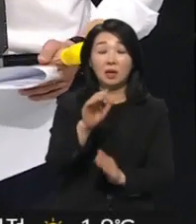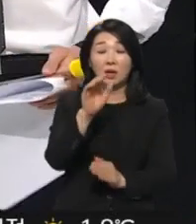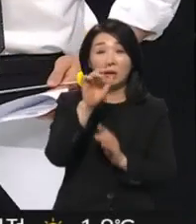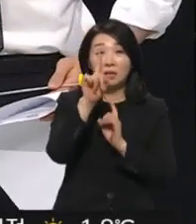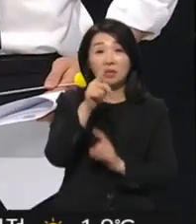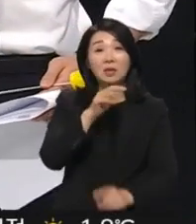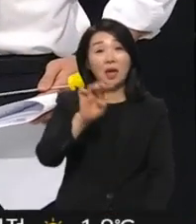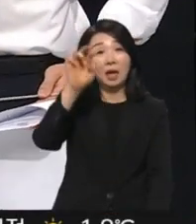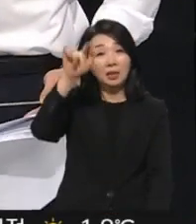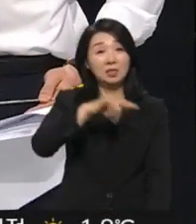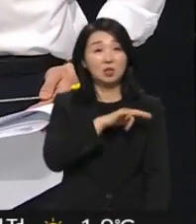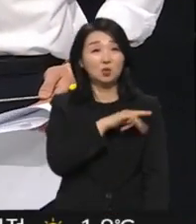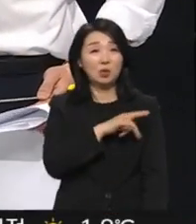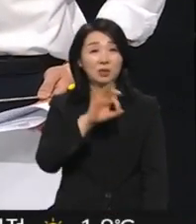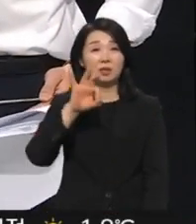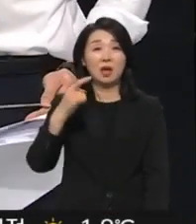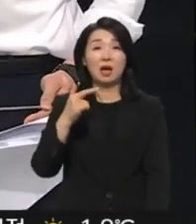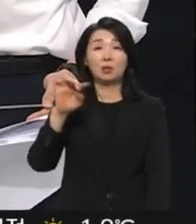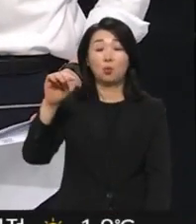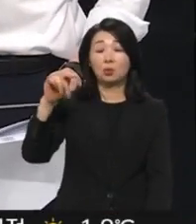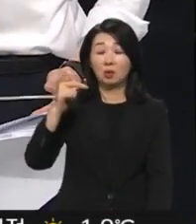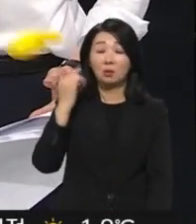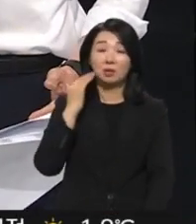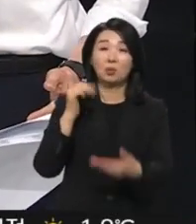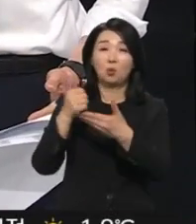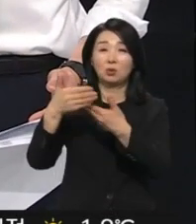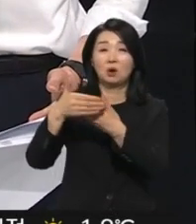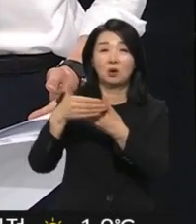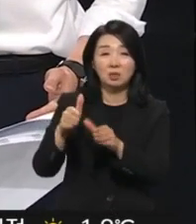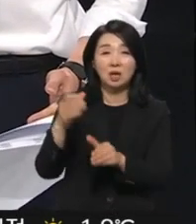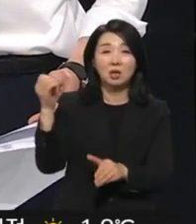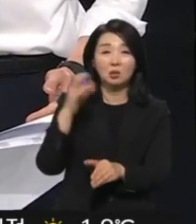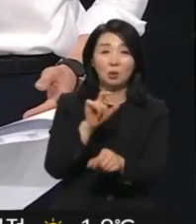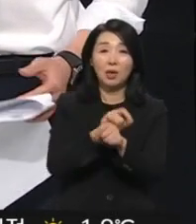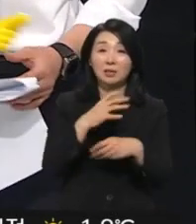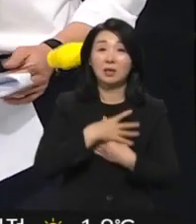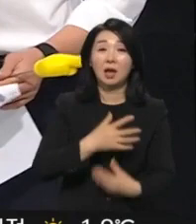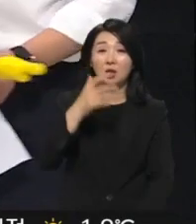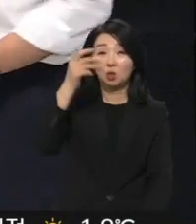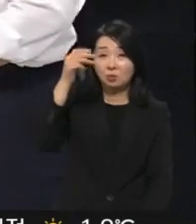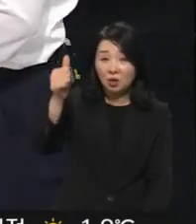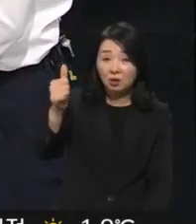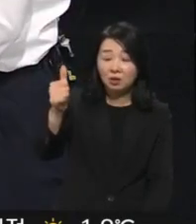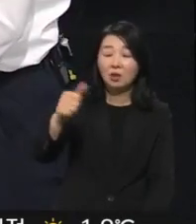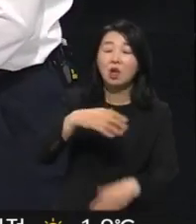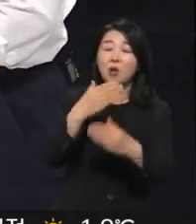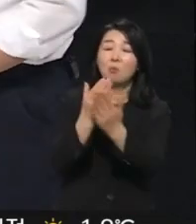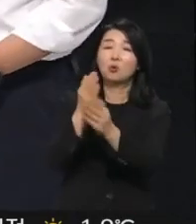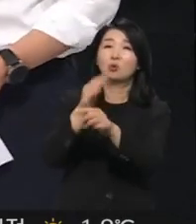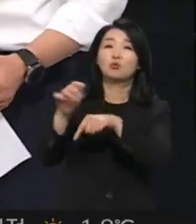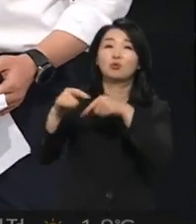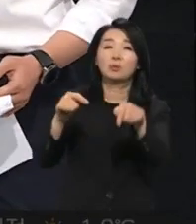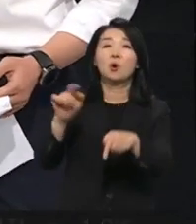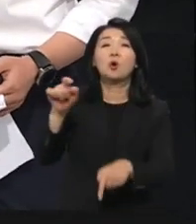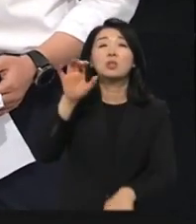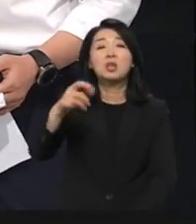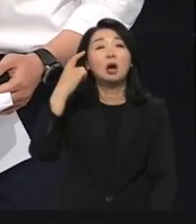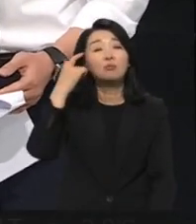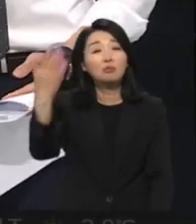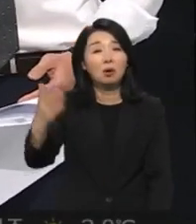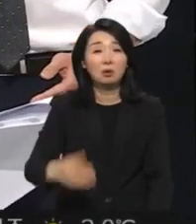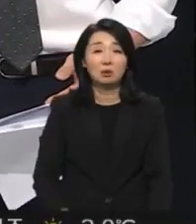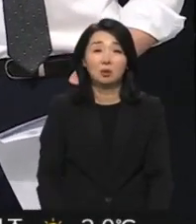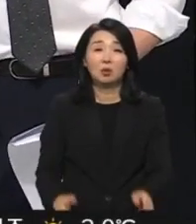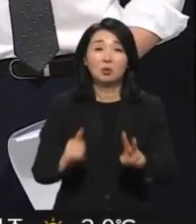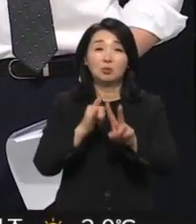이 한호섭 대통령실 국정상황실장과 이상민 행정안전부 장관에게 이 컨트롤타워가 어디냐고 묻기도